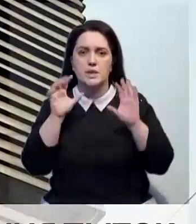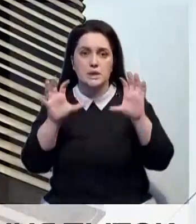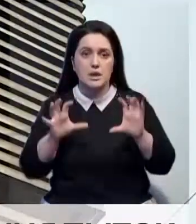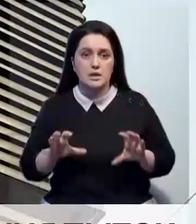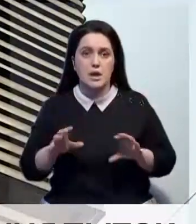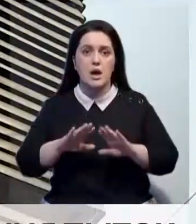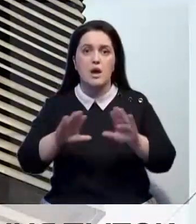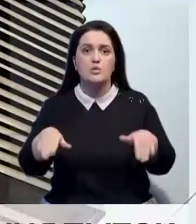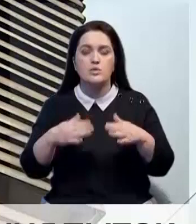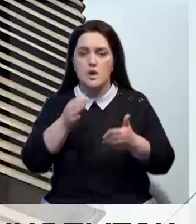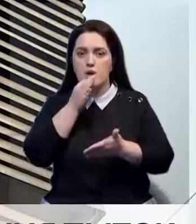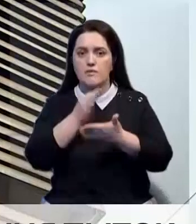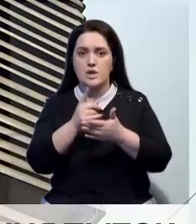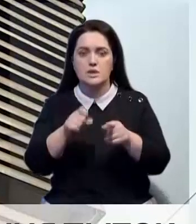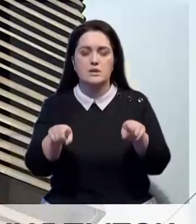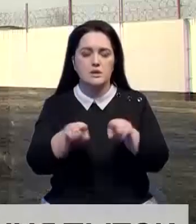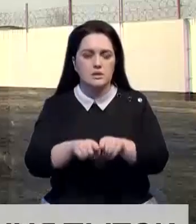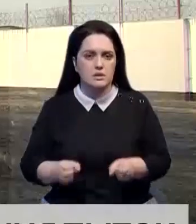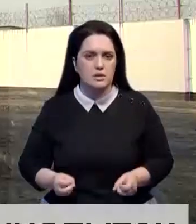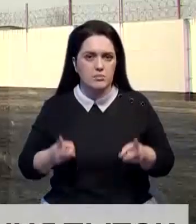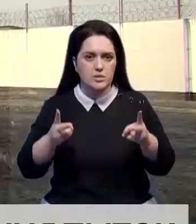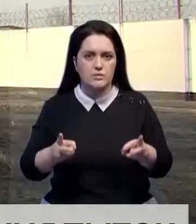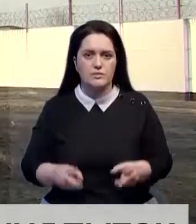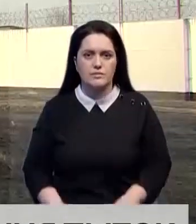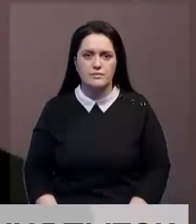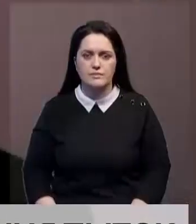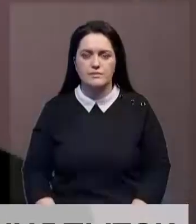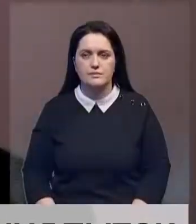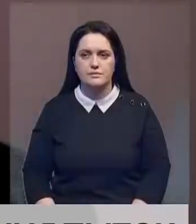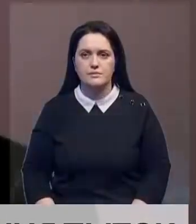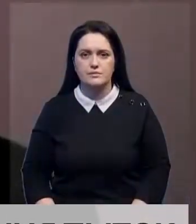законодательстве, касающиеся отсутствия ответственности за такие преступления.